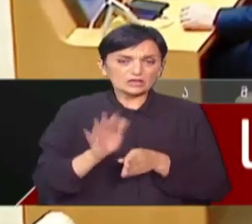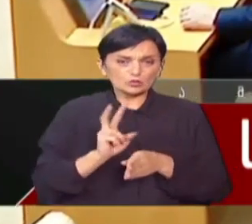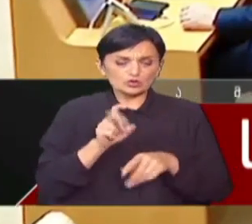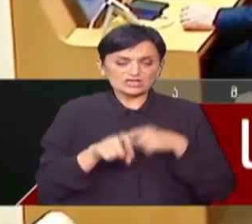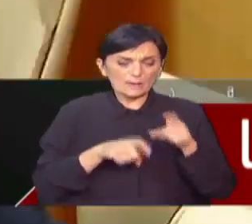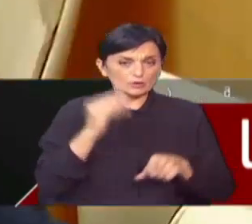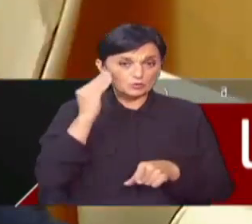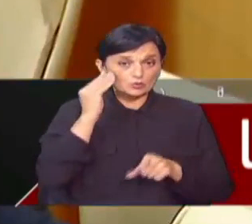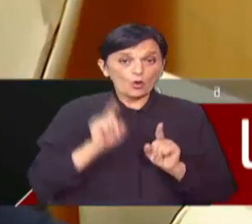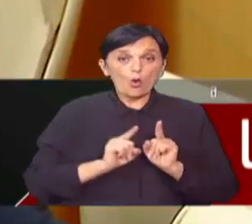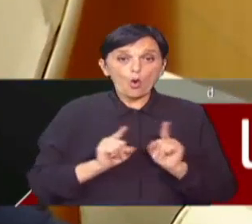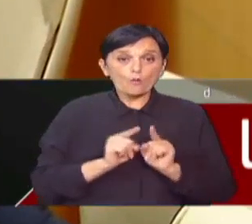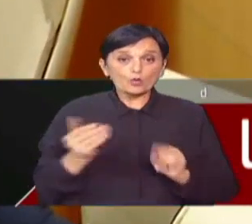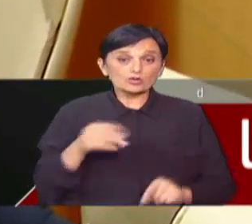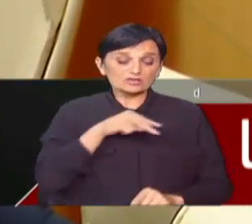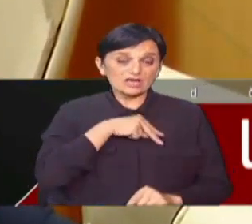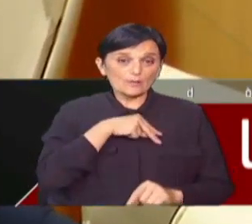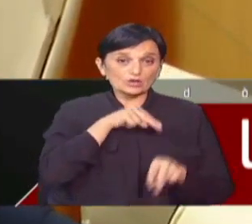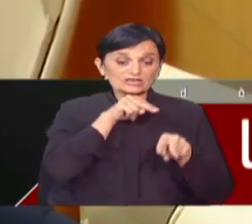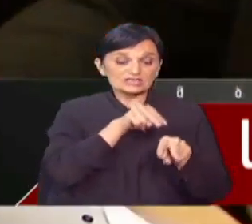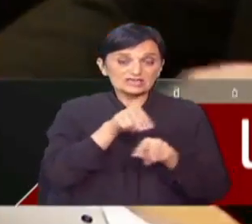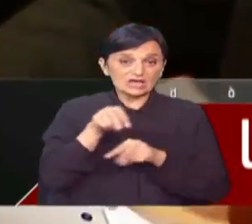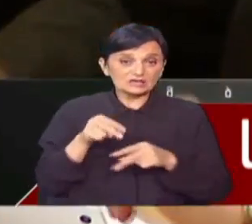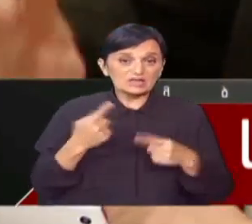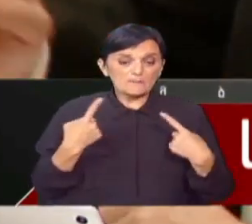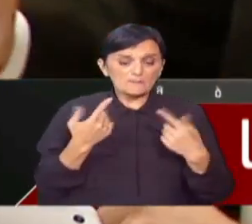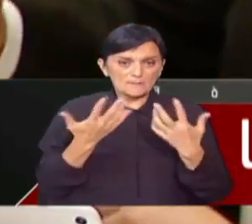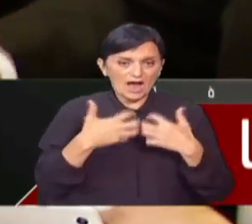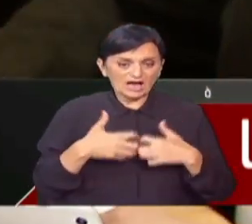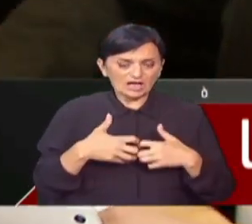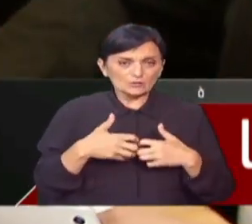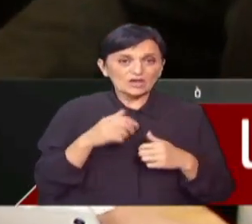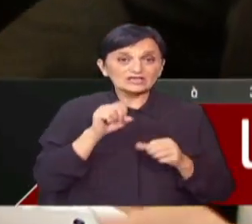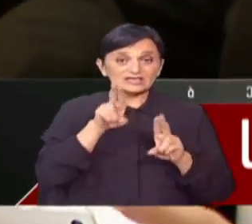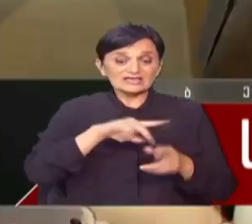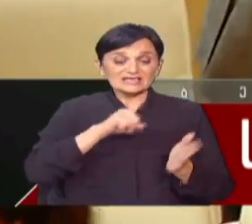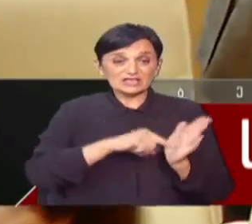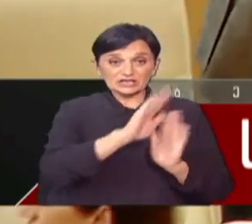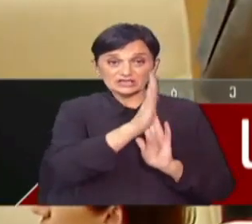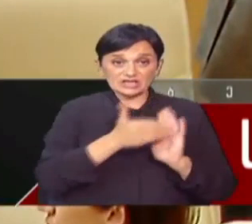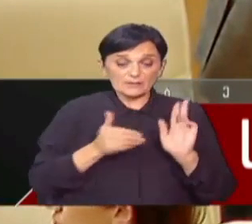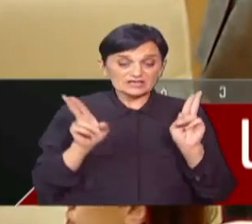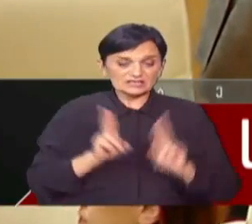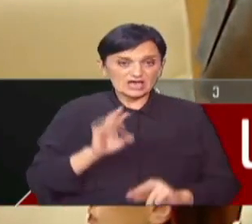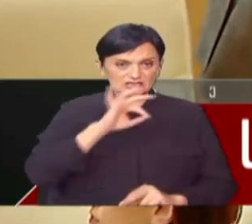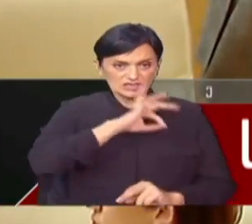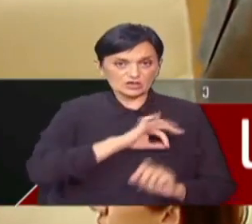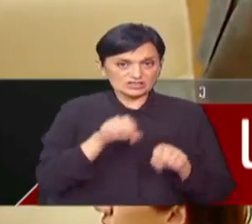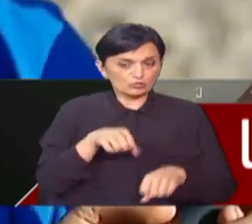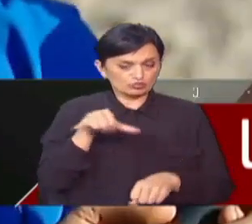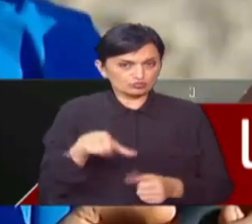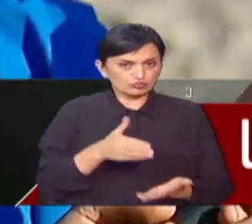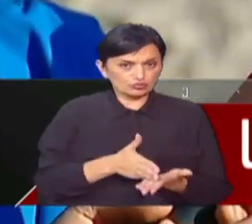მიიჩნევს, რადგან ოპოზიცია საპარლამენტო ზედამხედველობის მექანიზმების, მათ შორის ინტერპელაციის წესის გამოყენების საშუალება